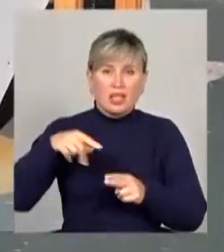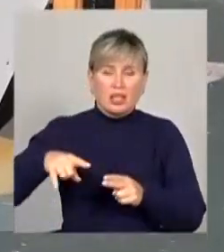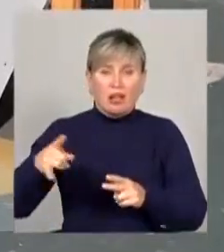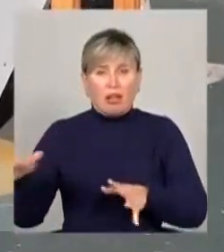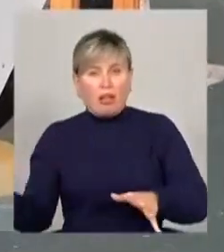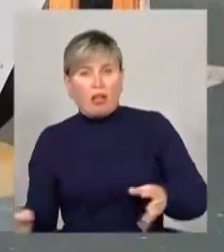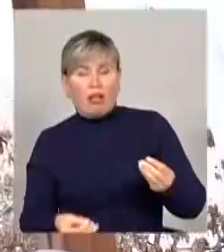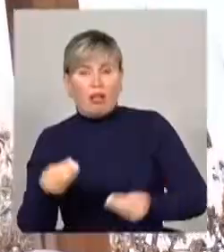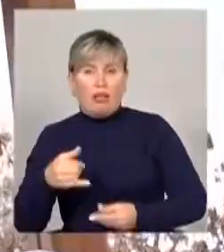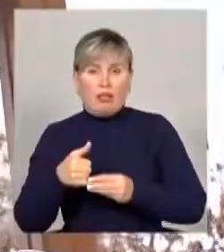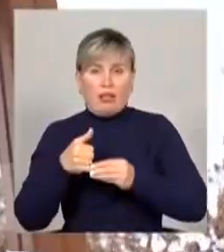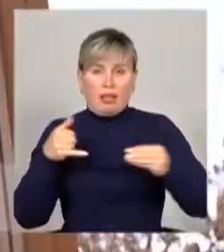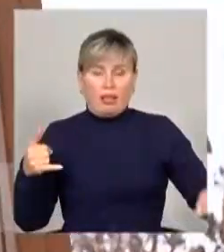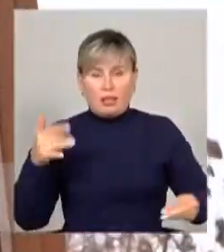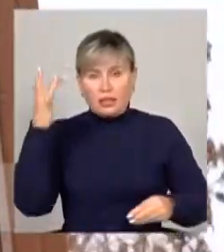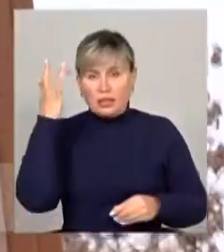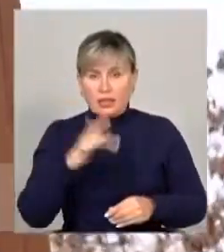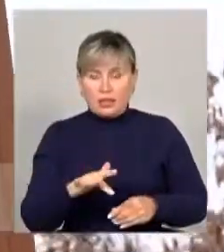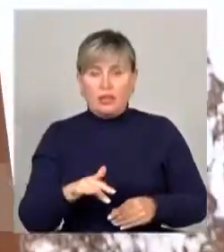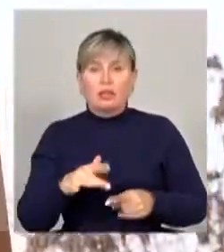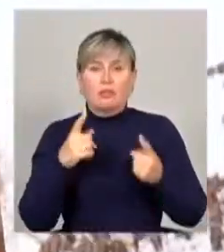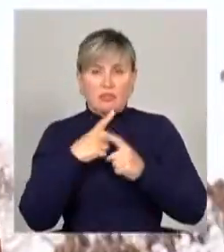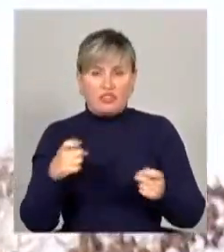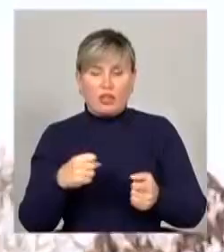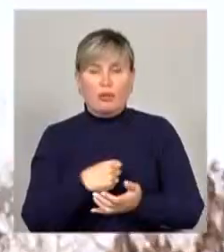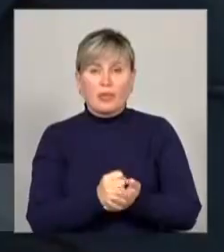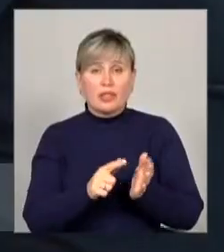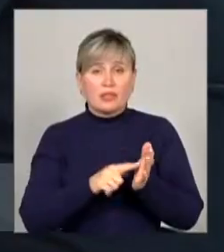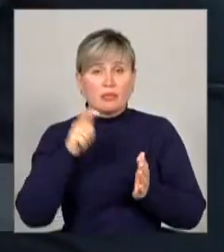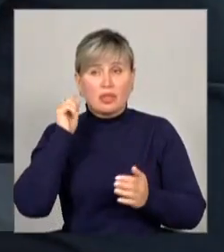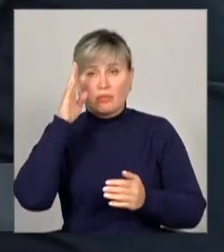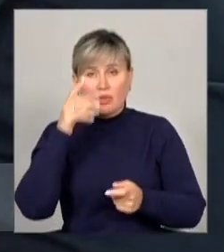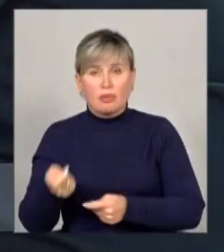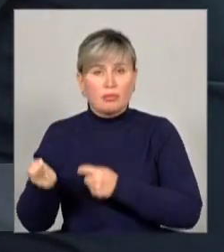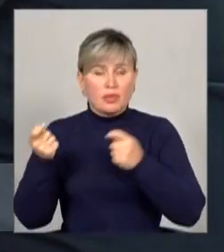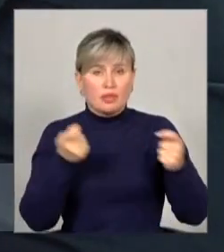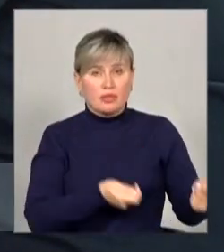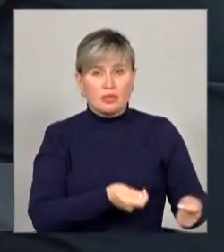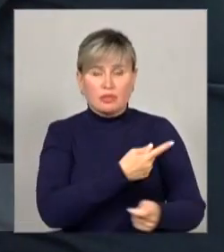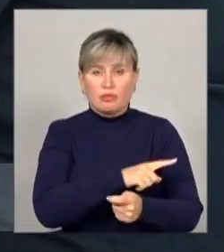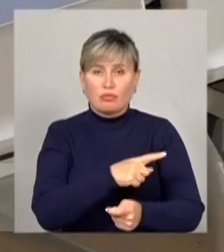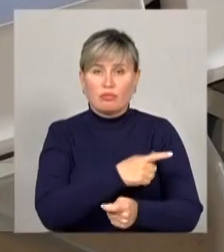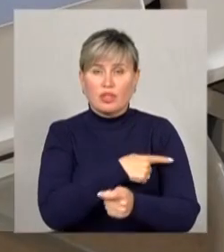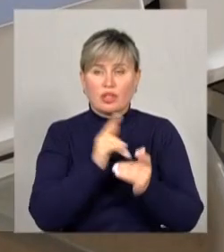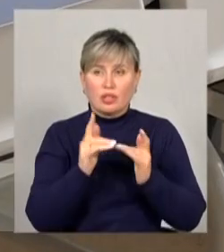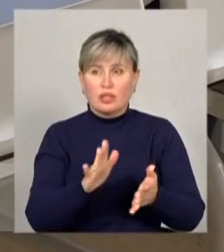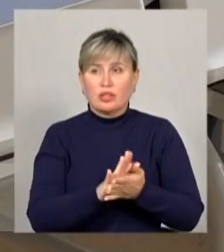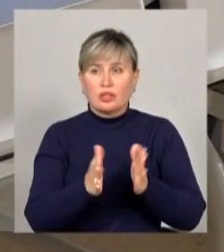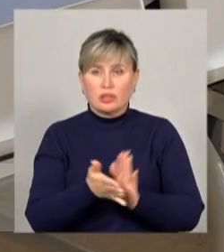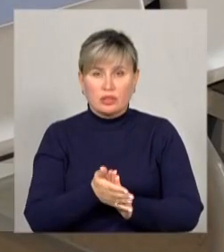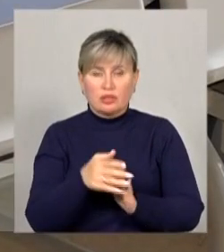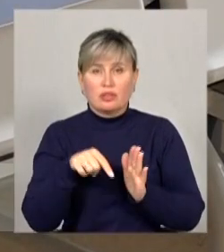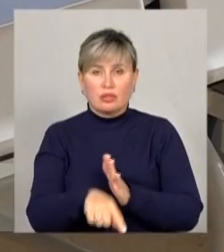горки. Информацию подтвердили в областном управлении здравоохранения. Семилетнего ребенка доставили на скорой помощи в больницу. Состояние на